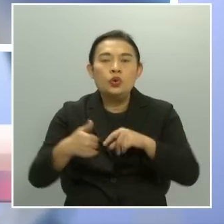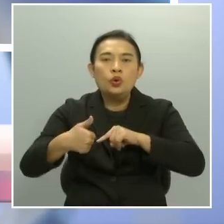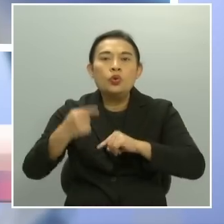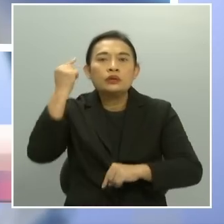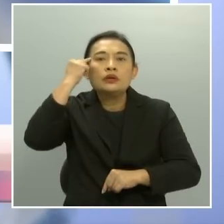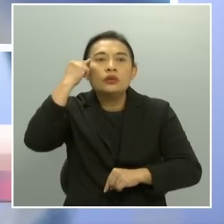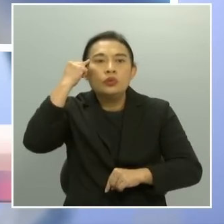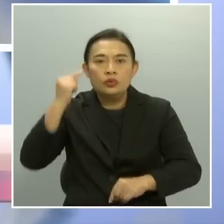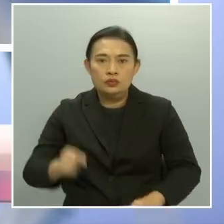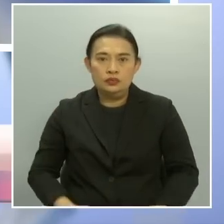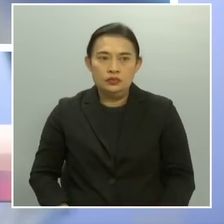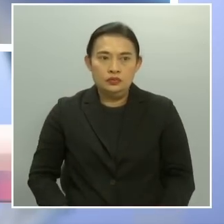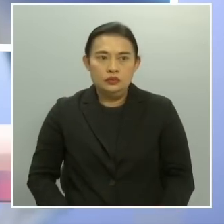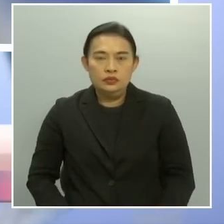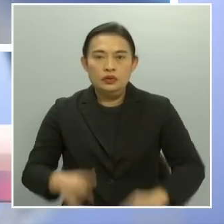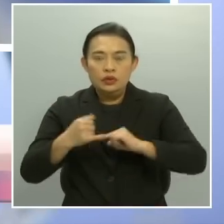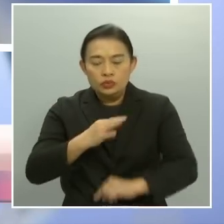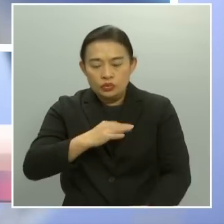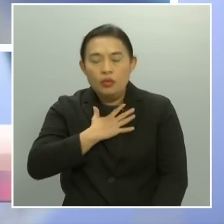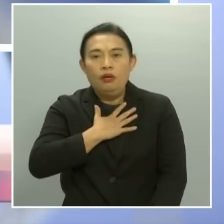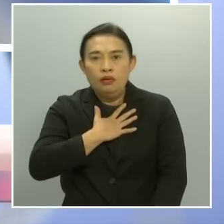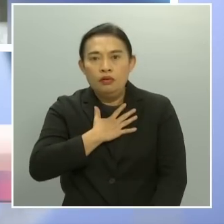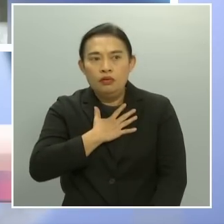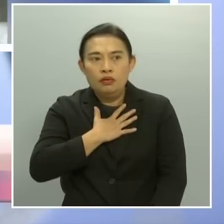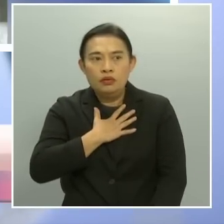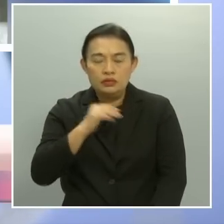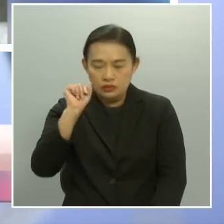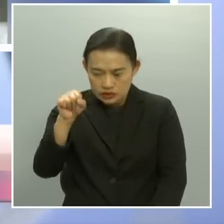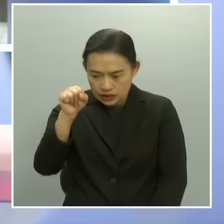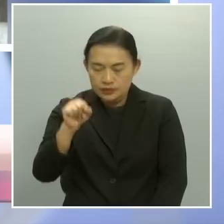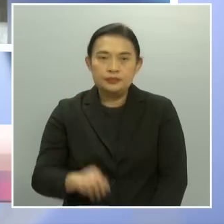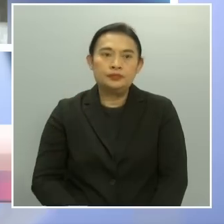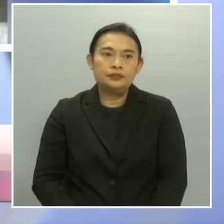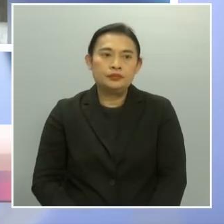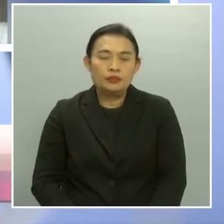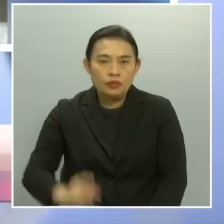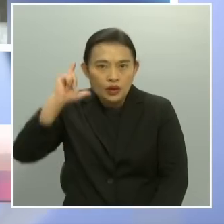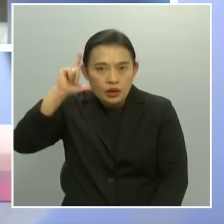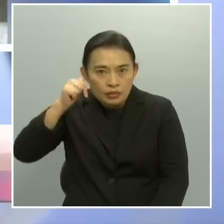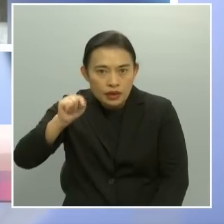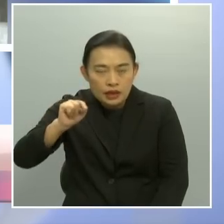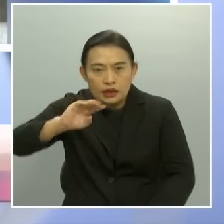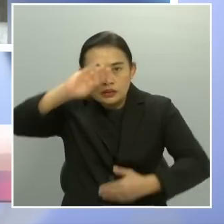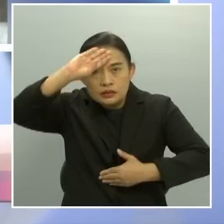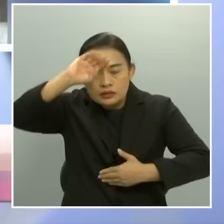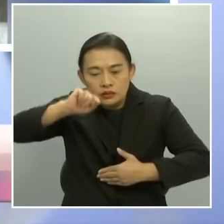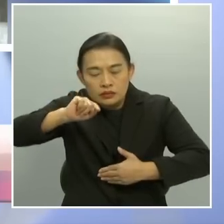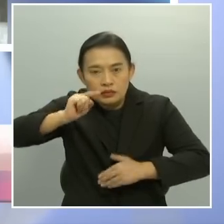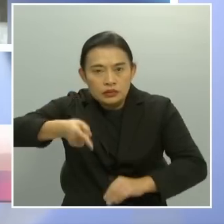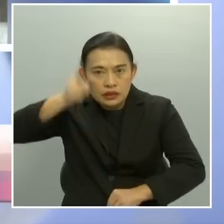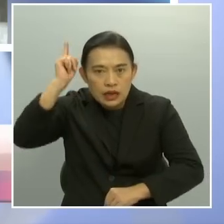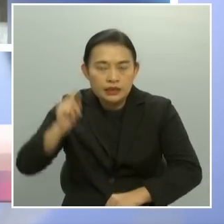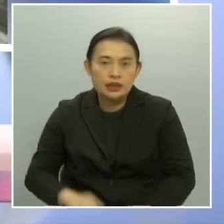ไปทำให้น้องเนี่ยเหมือนกับช็อกถูกไหมฮะ ใช่ค่ะ คุณแม่ทราบมานานเรื่องคุณแม่ป่วยผมขออภัยจริง